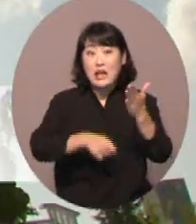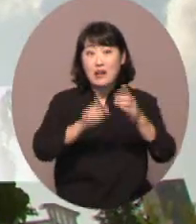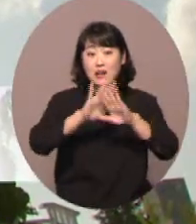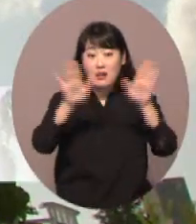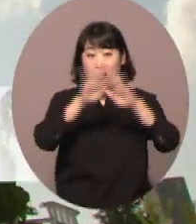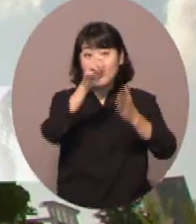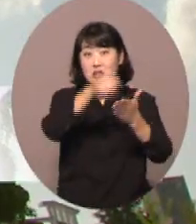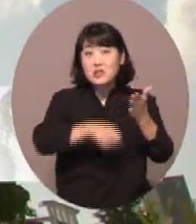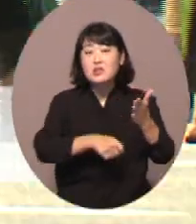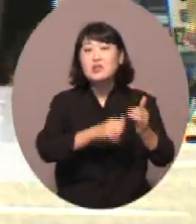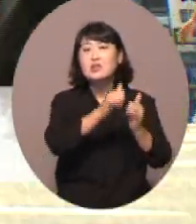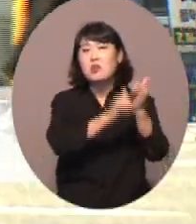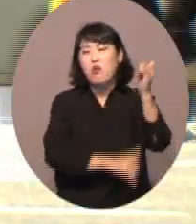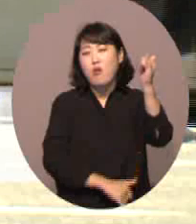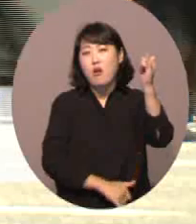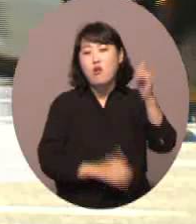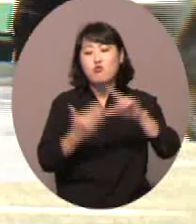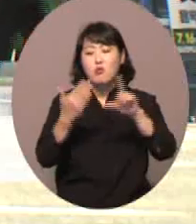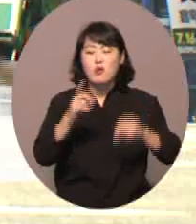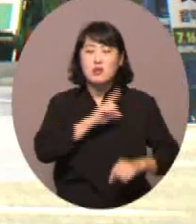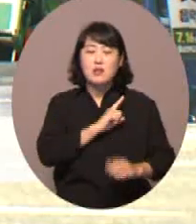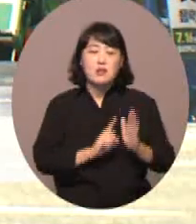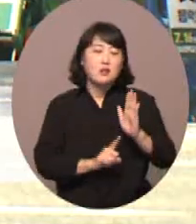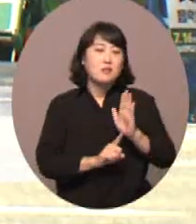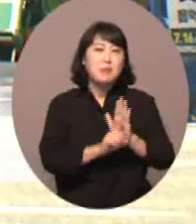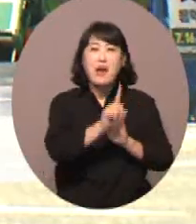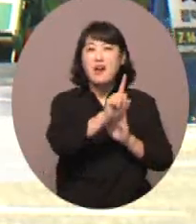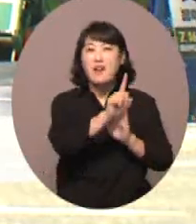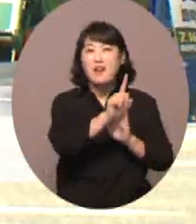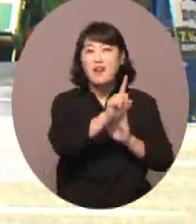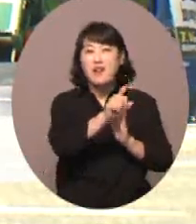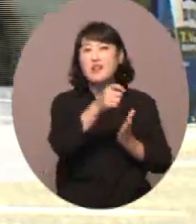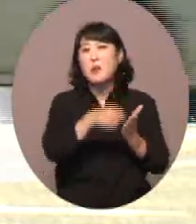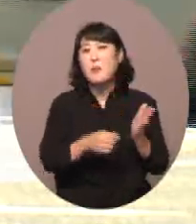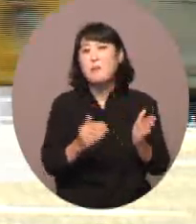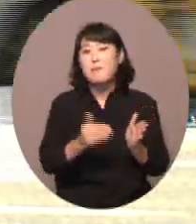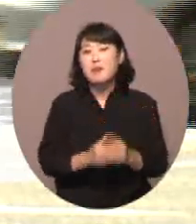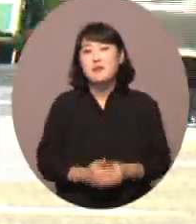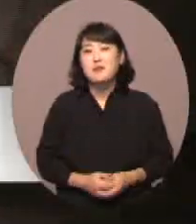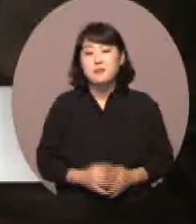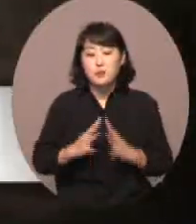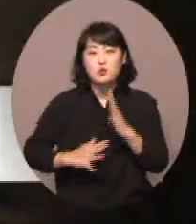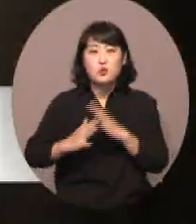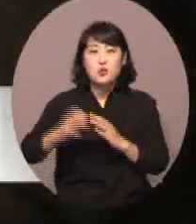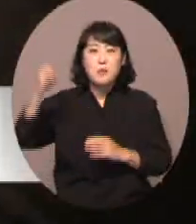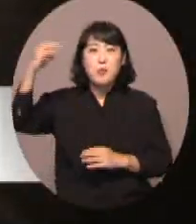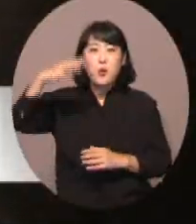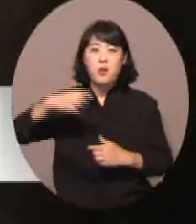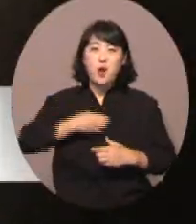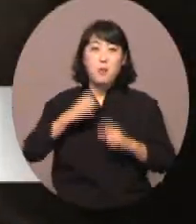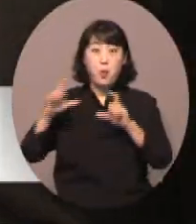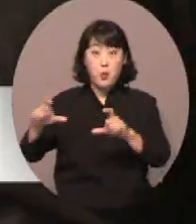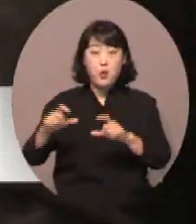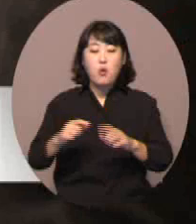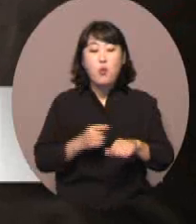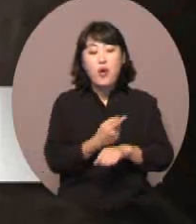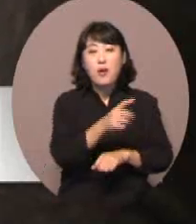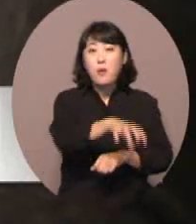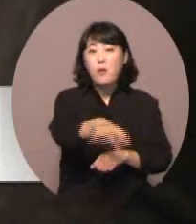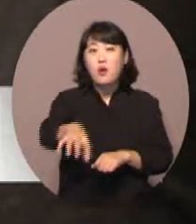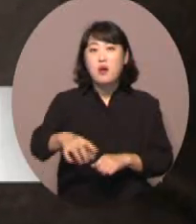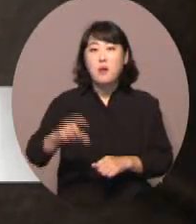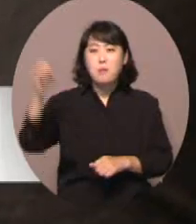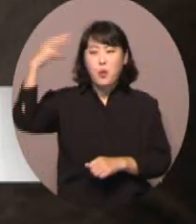가장 높은 9월 기온을 어제에 이어 또다시 경신했습니다 공주에는 폭염 경보가 나머지 저녁에는